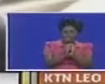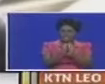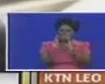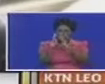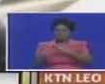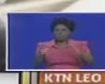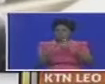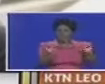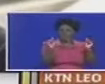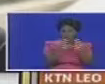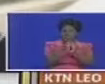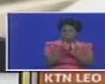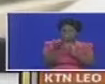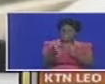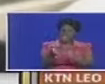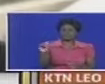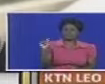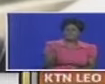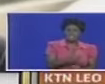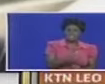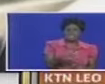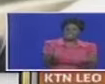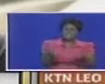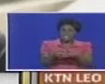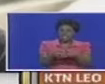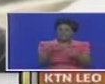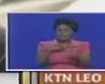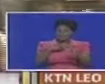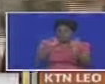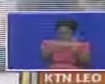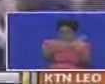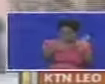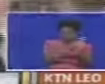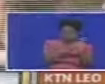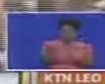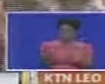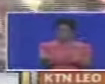stay. Nyumba kumi is anchored in the constitution.